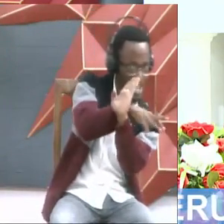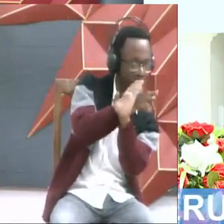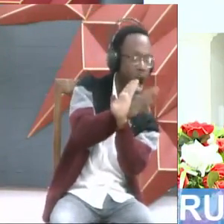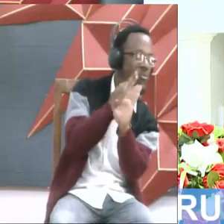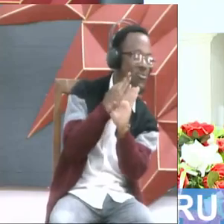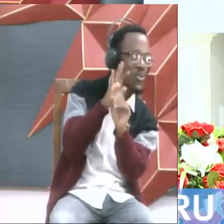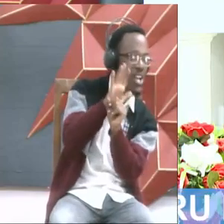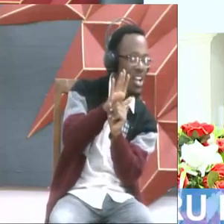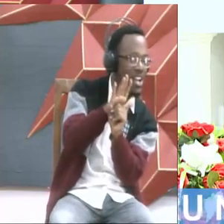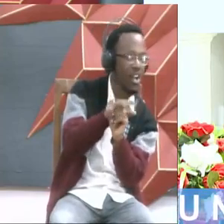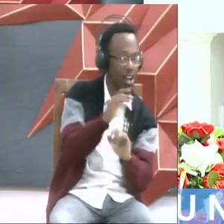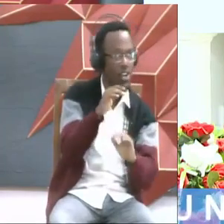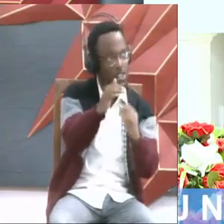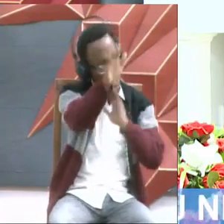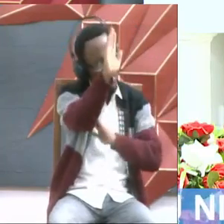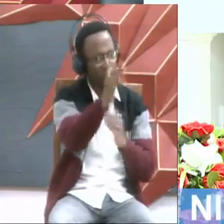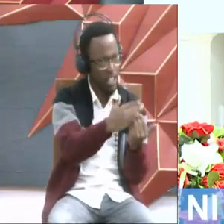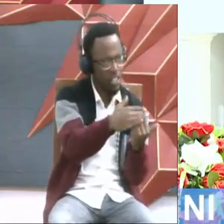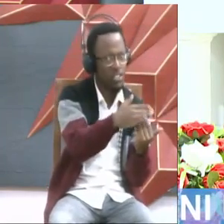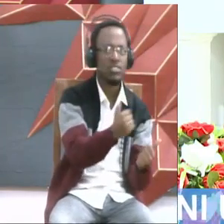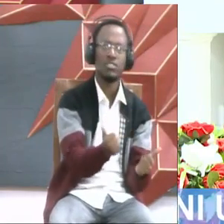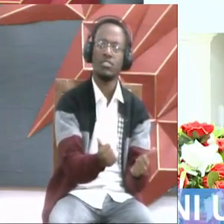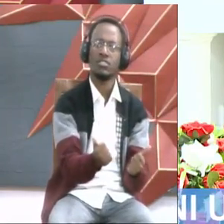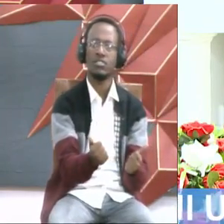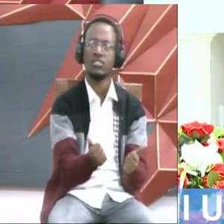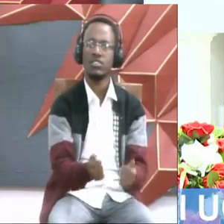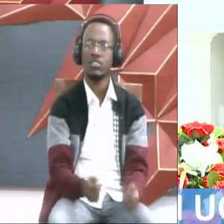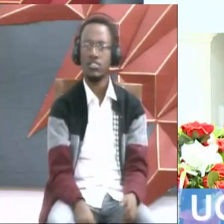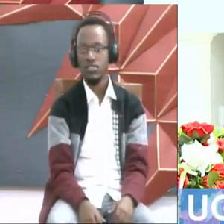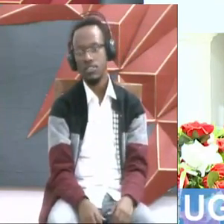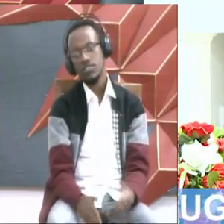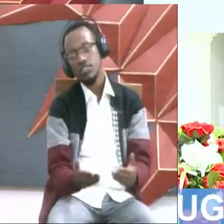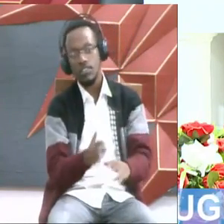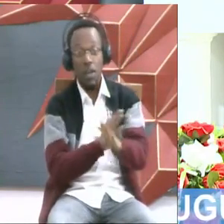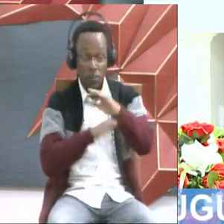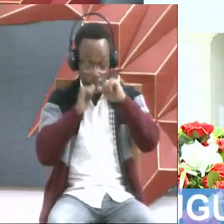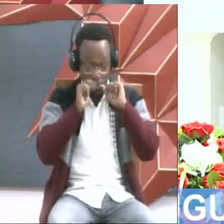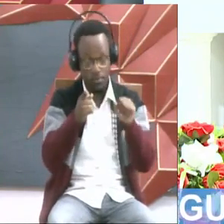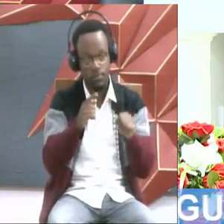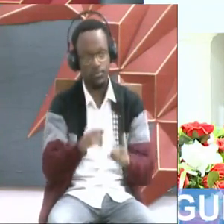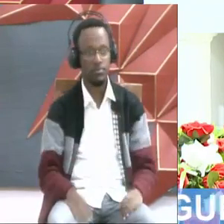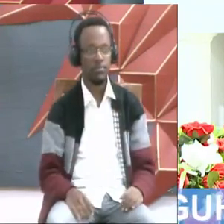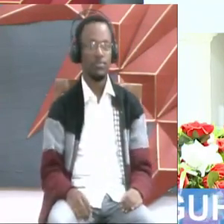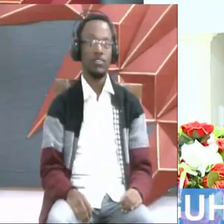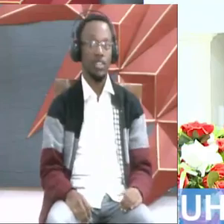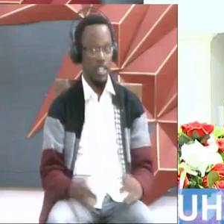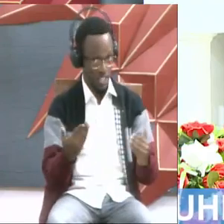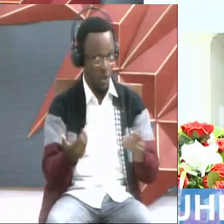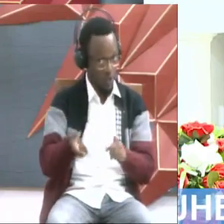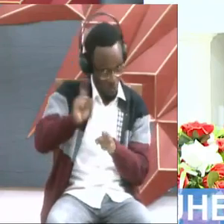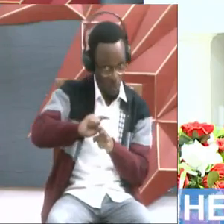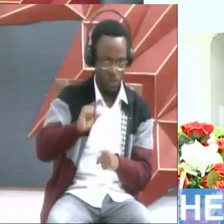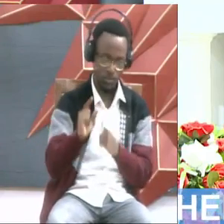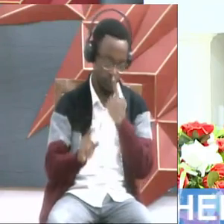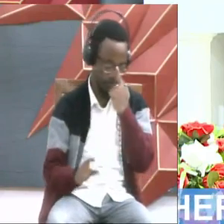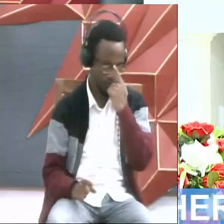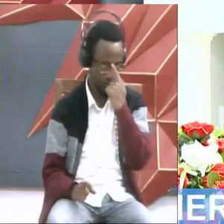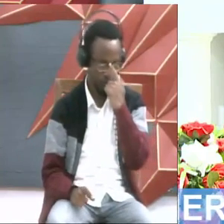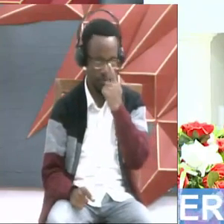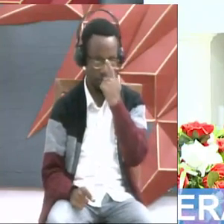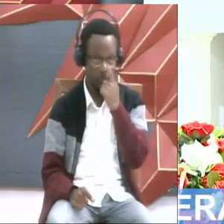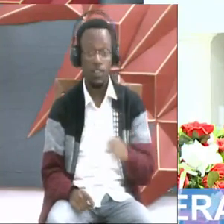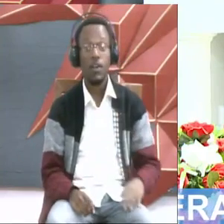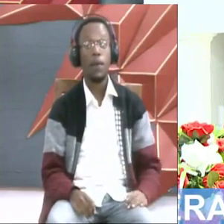Père qui les monde pour que ça puisse encore porter plus de fruits. Que Dieu vous bénisse. Et ajoutons une